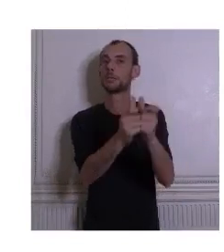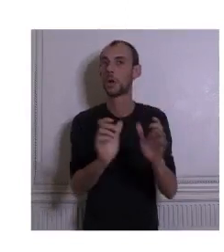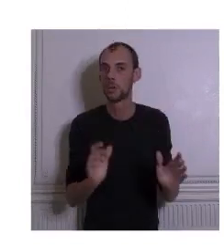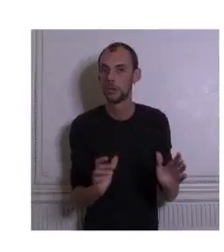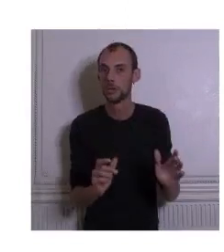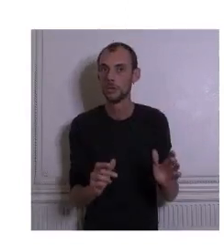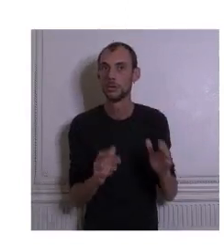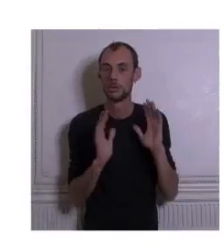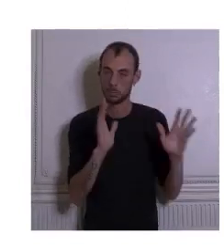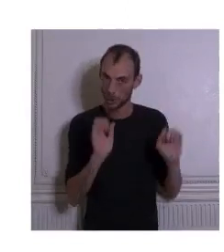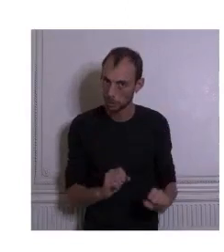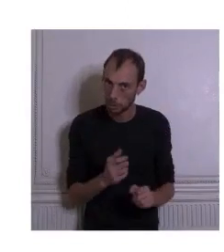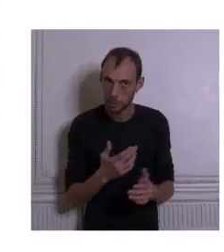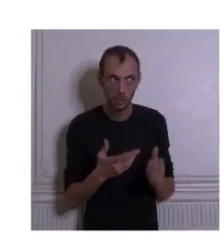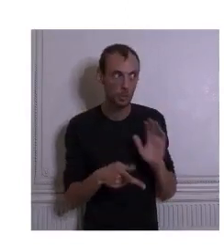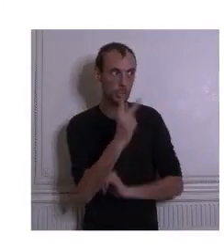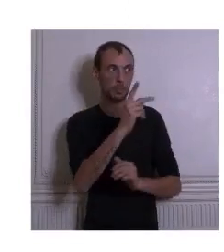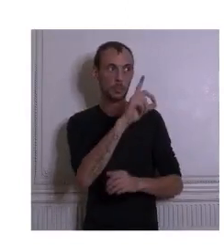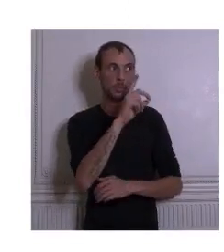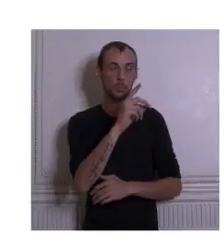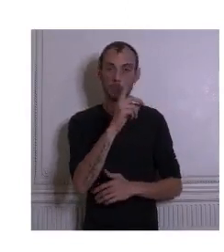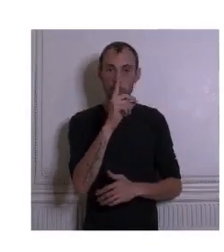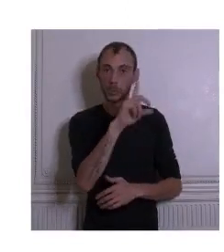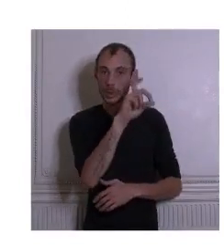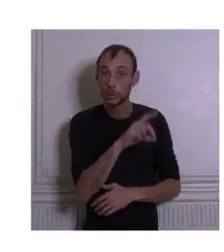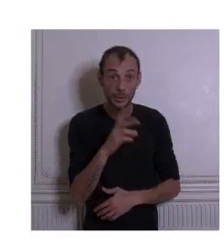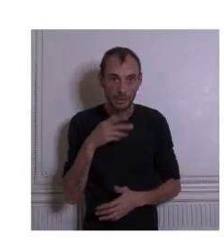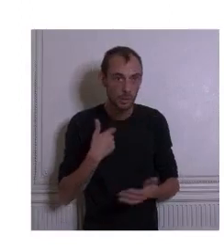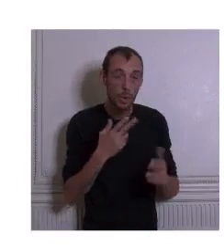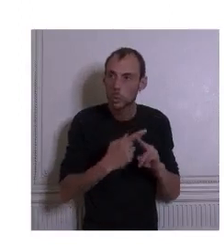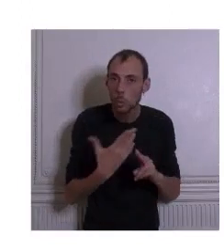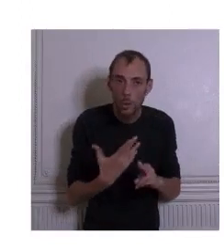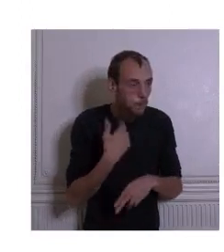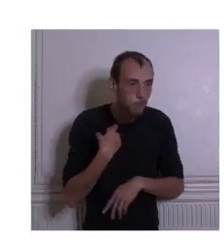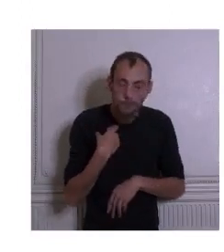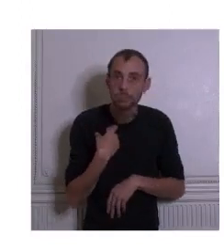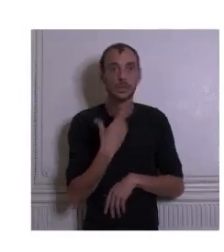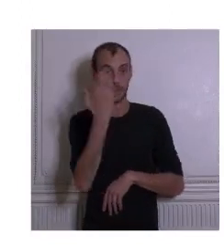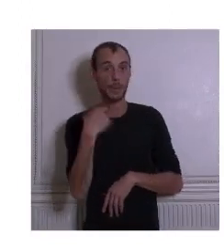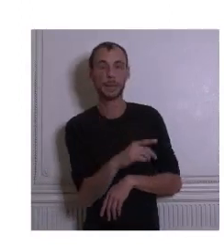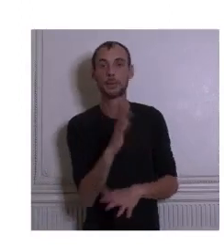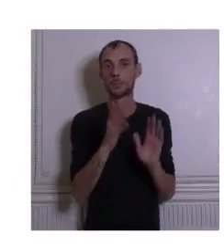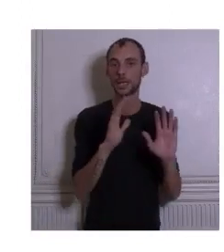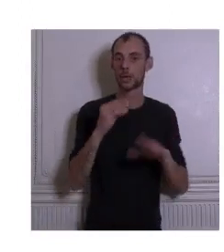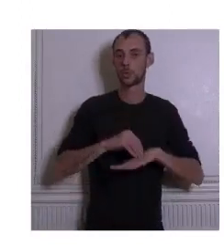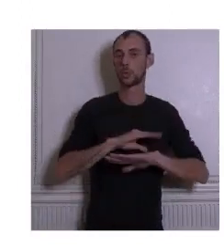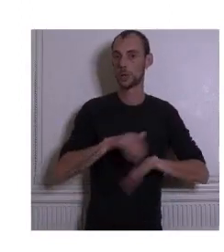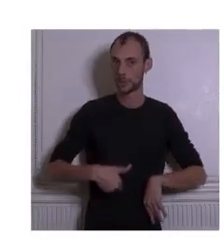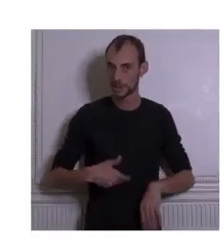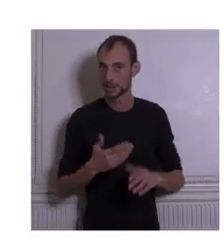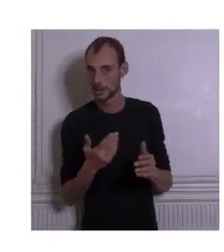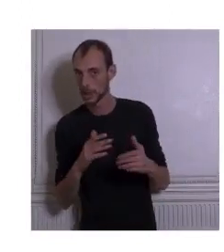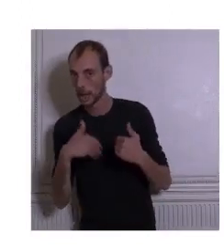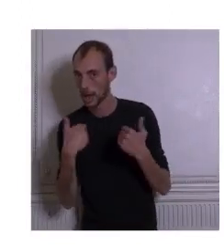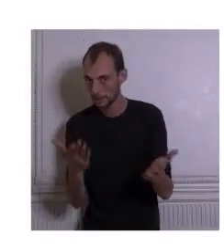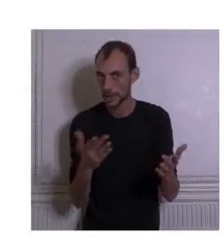raison. Donc, on ne va peut-être pas faire un roman là-dessus. Pourquoi pas ? Et donc, c'est insistant, parenthèse E, ça sera technicien,